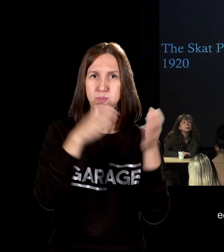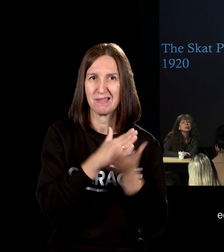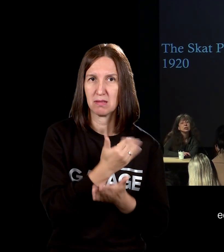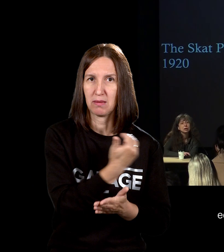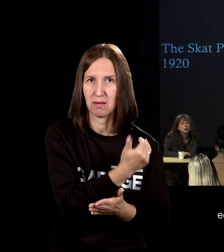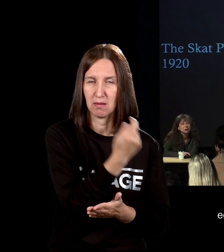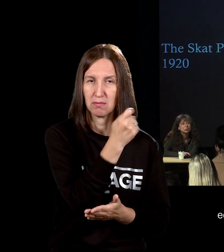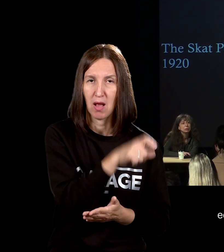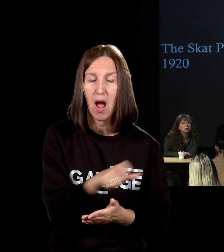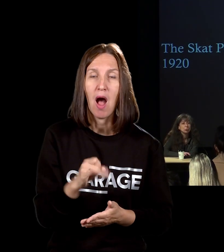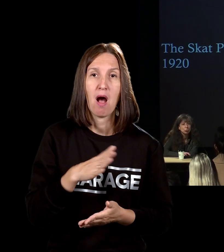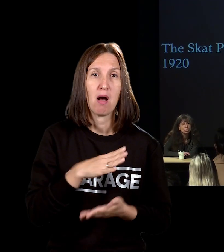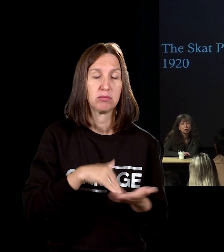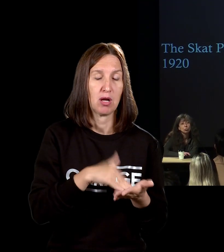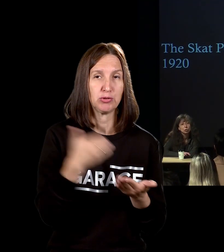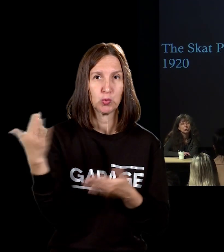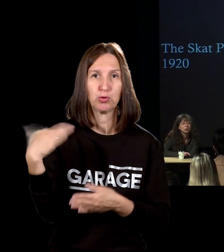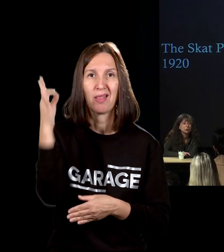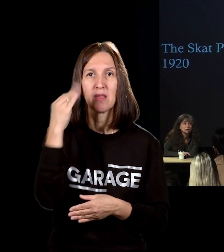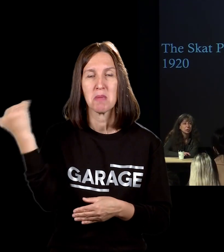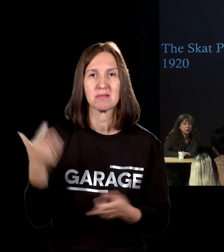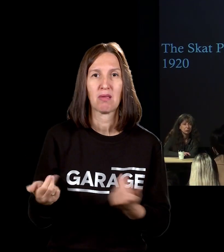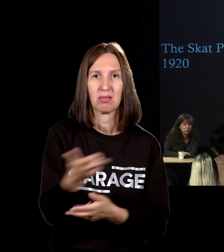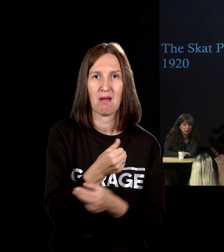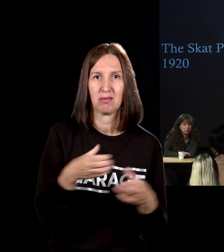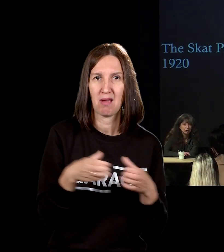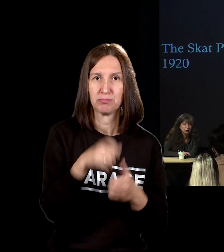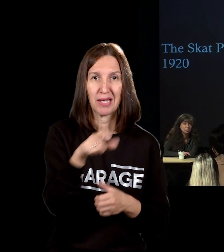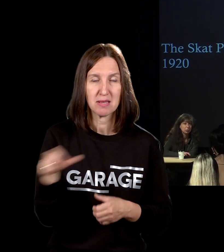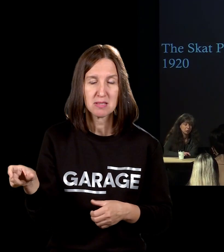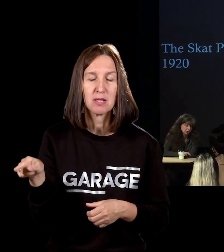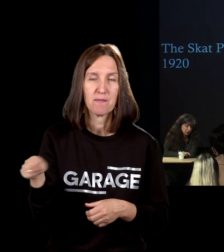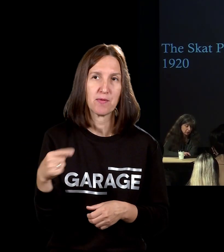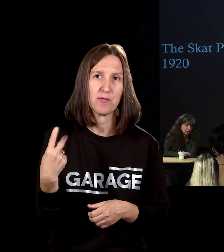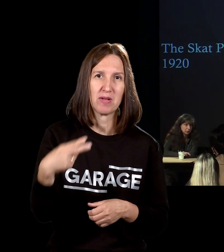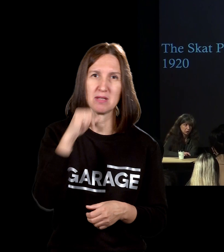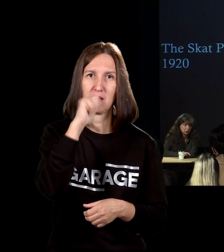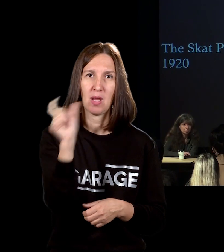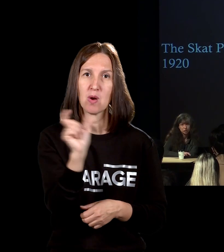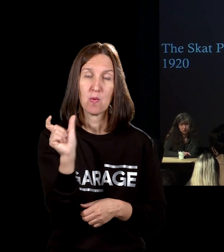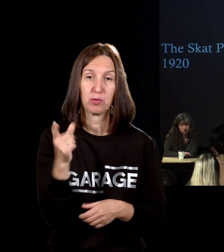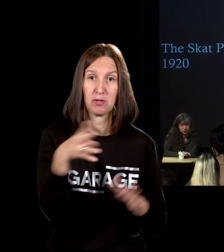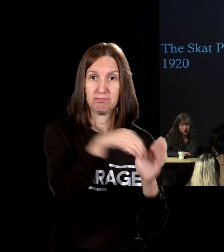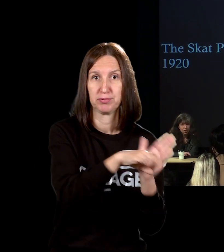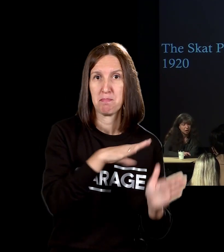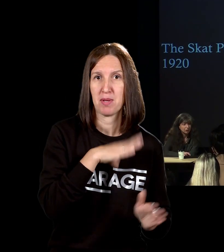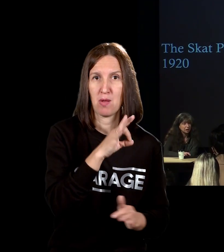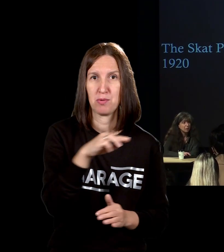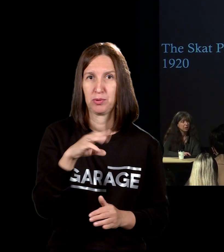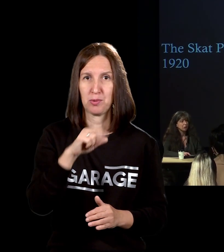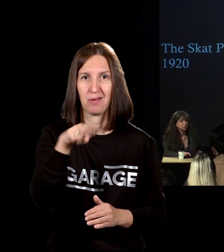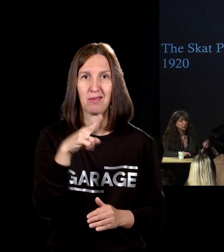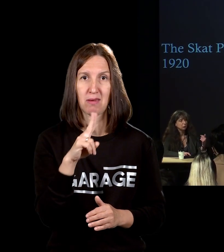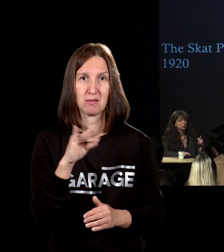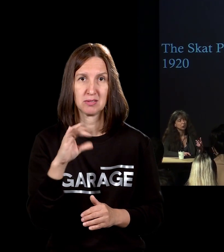по-новому немецкие дадаисты, в круг которых как раз в 20-м году в круг берлинских дадаистов входил Отто Дикс.